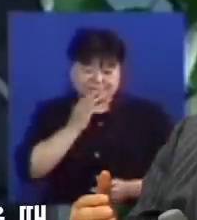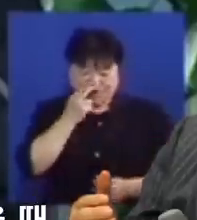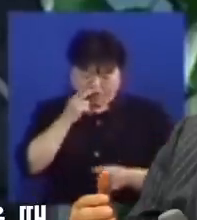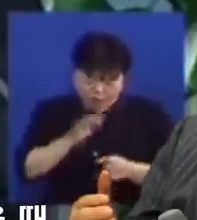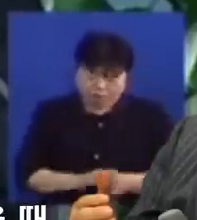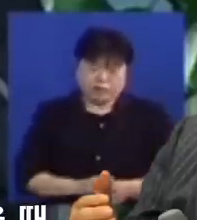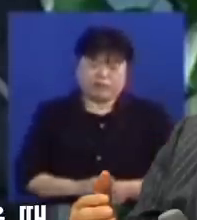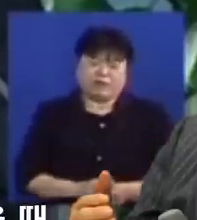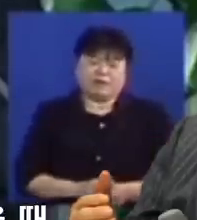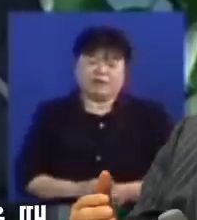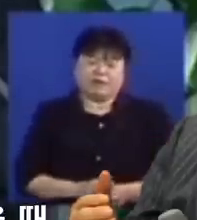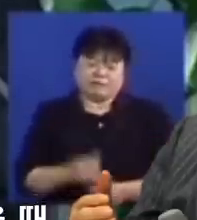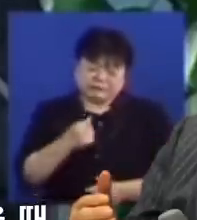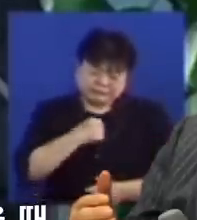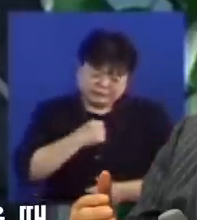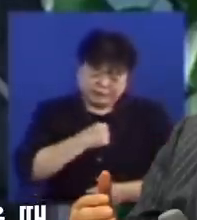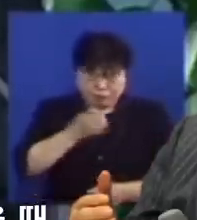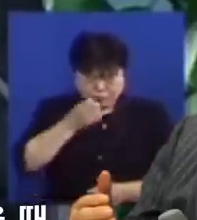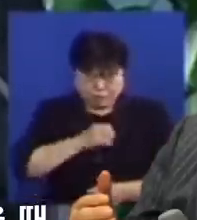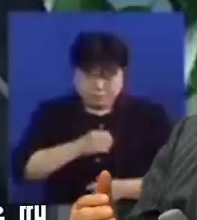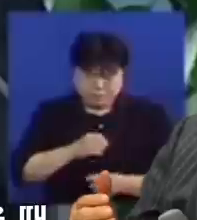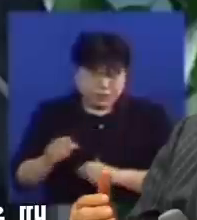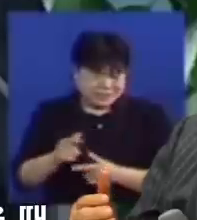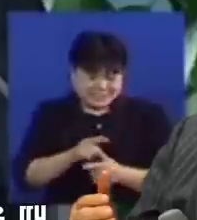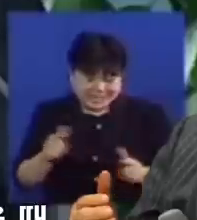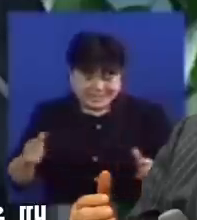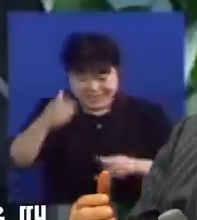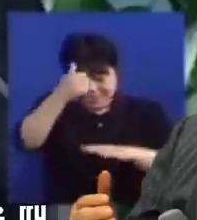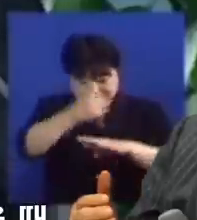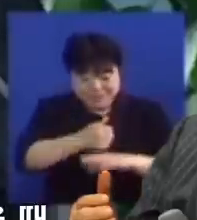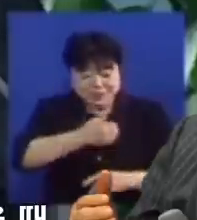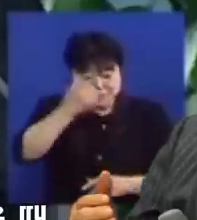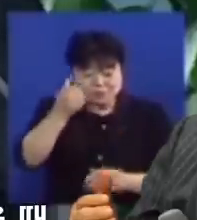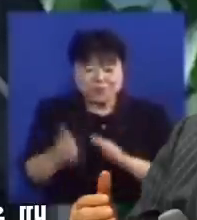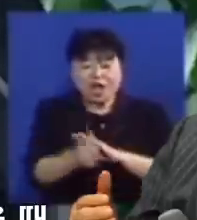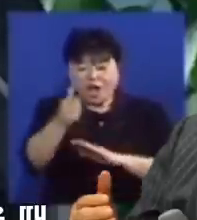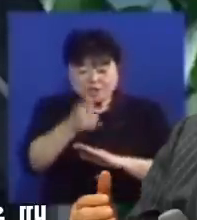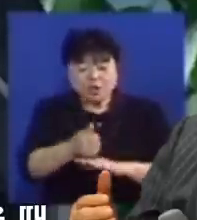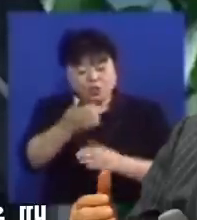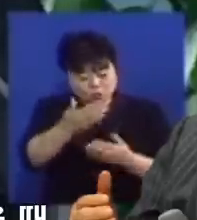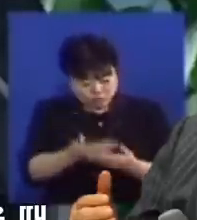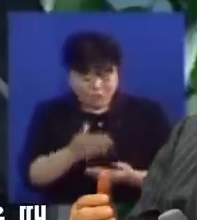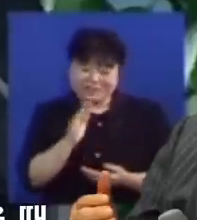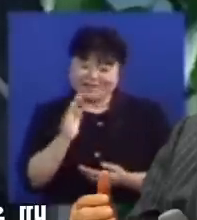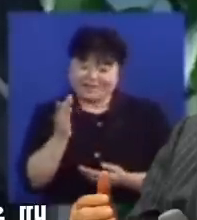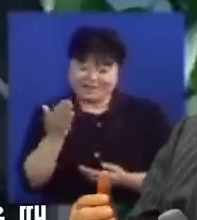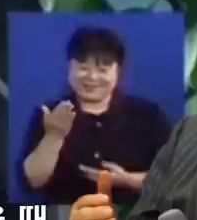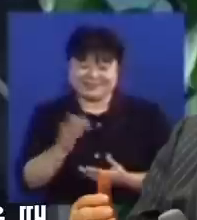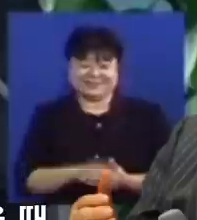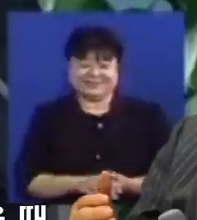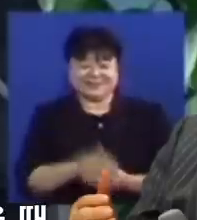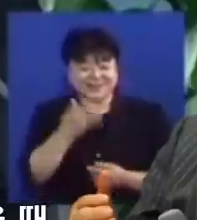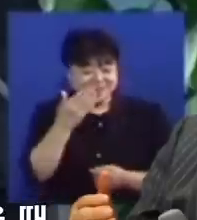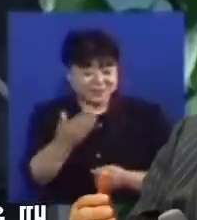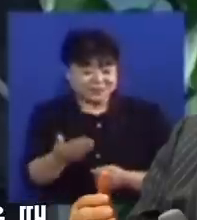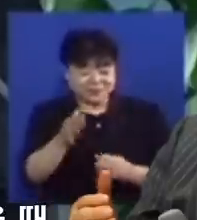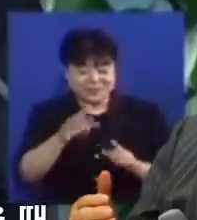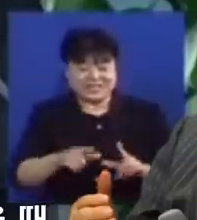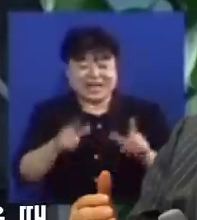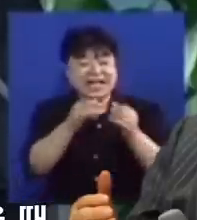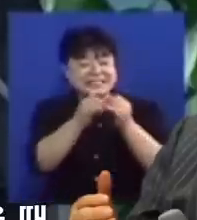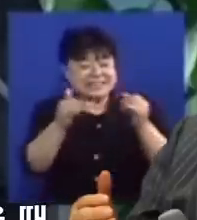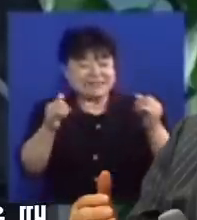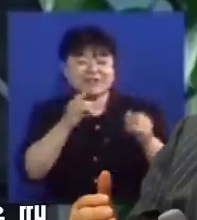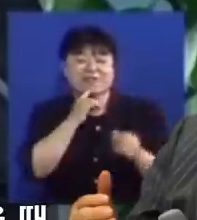억울하고 원통하지만 꿈을 버리지 아니하면 꿈이 결국 성공을 가져오게 되는 것입니다. 여러분 오늘날